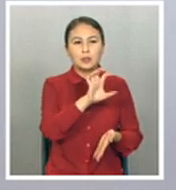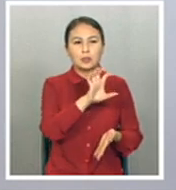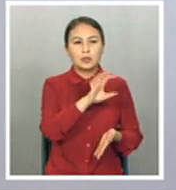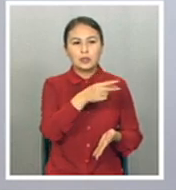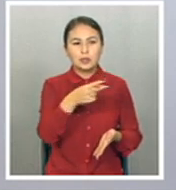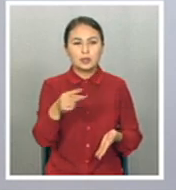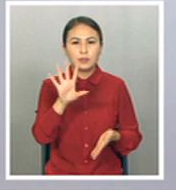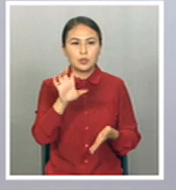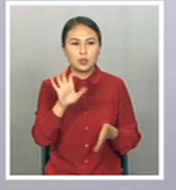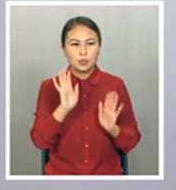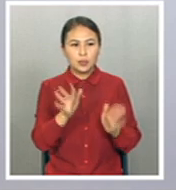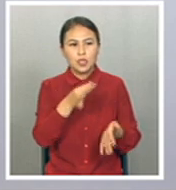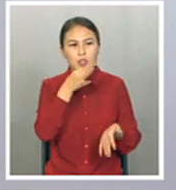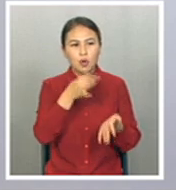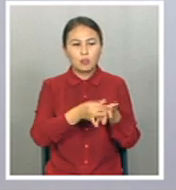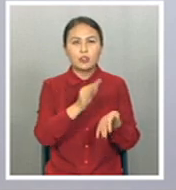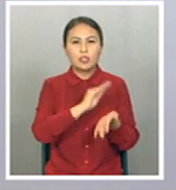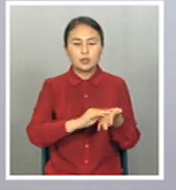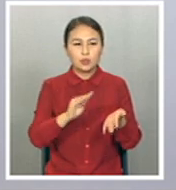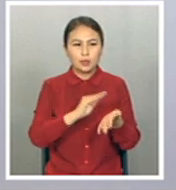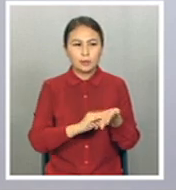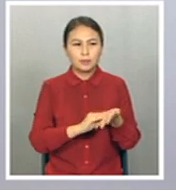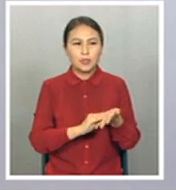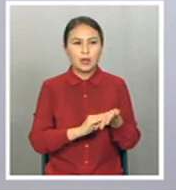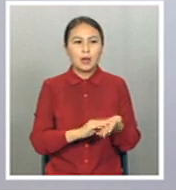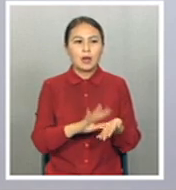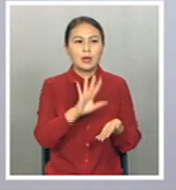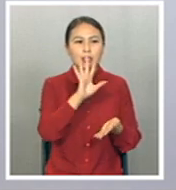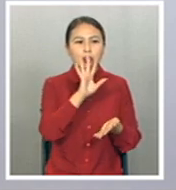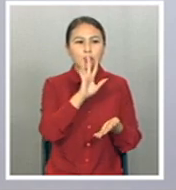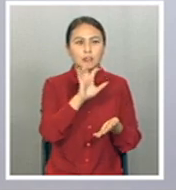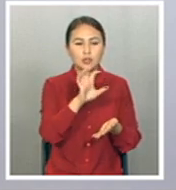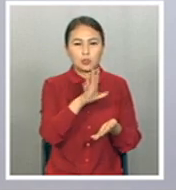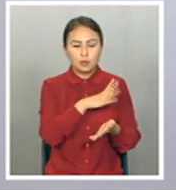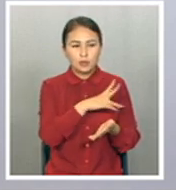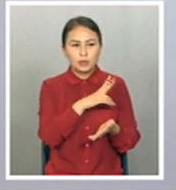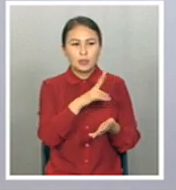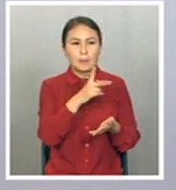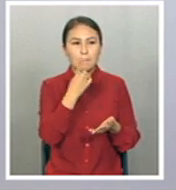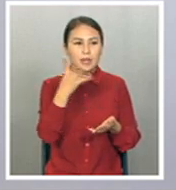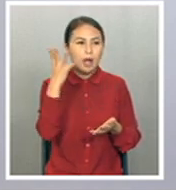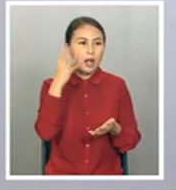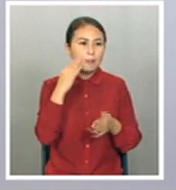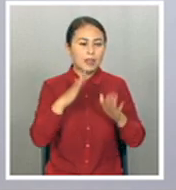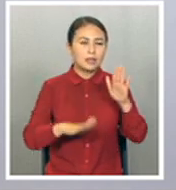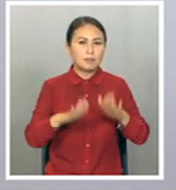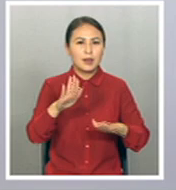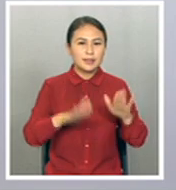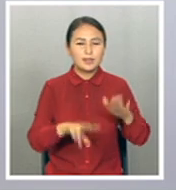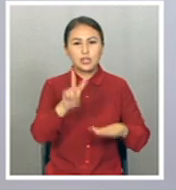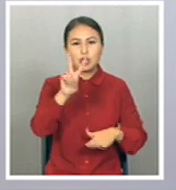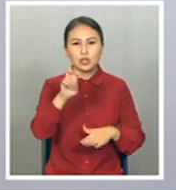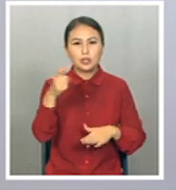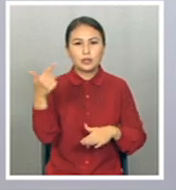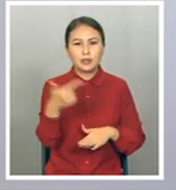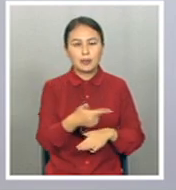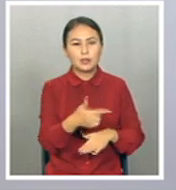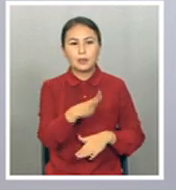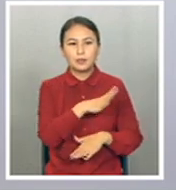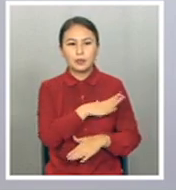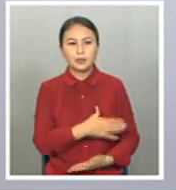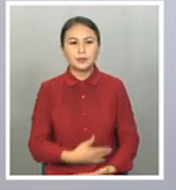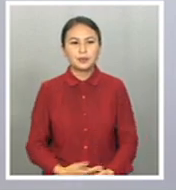Және жауабын жазып қояйық. X тең болады 200 болды. Яғни бір алманың массасы 200 граммға тең